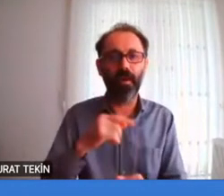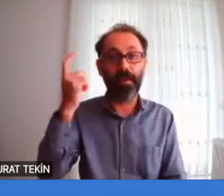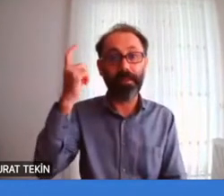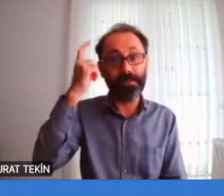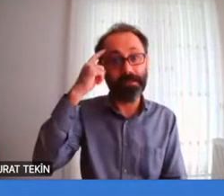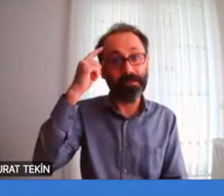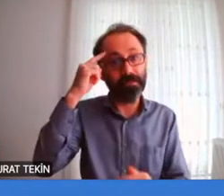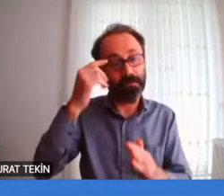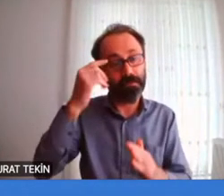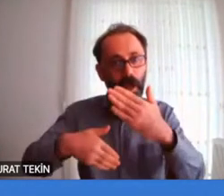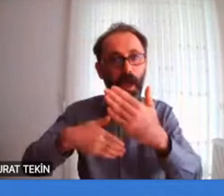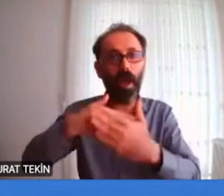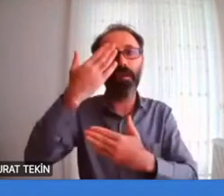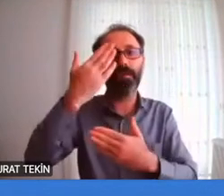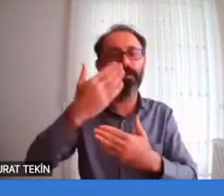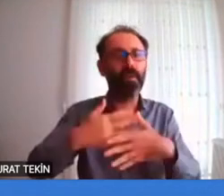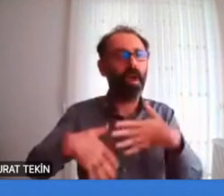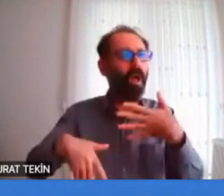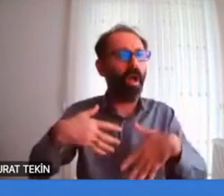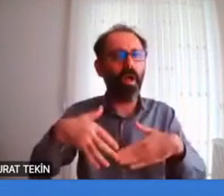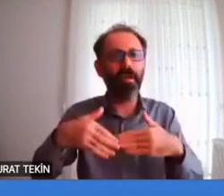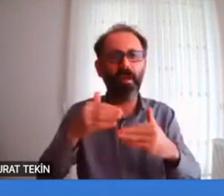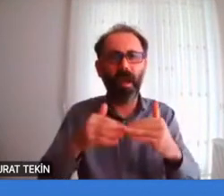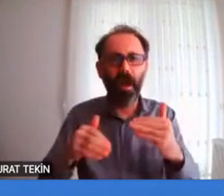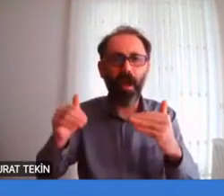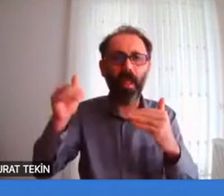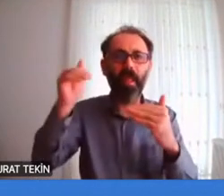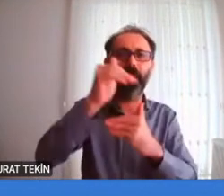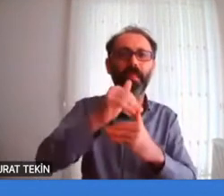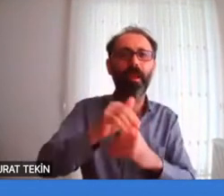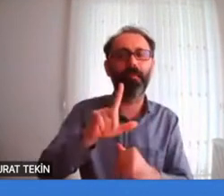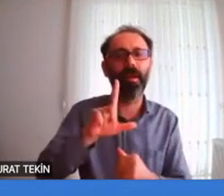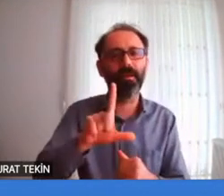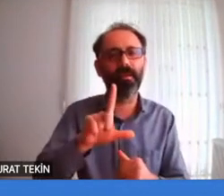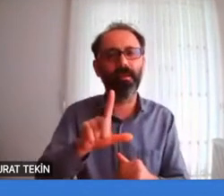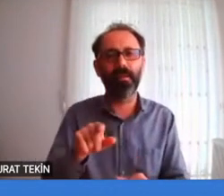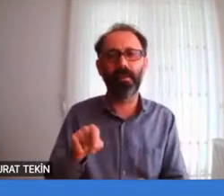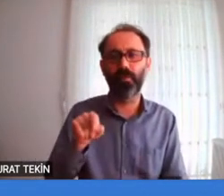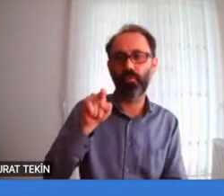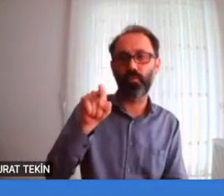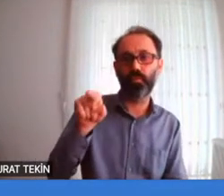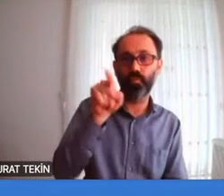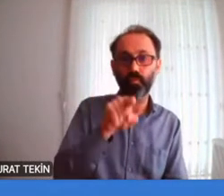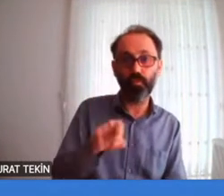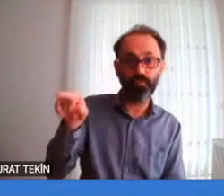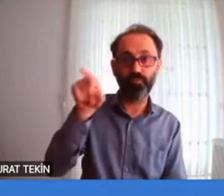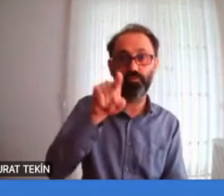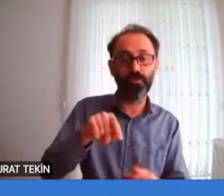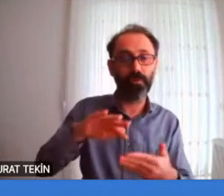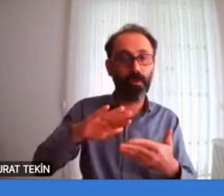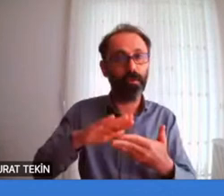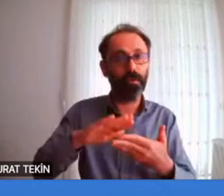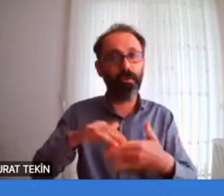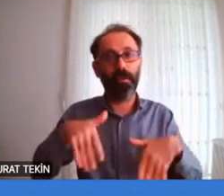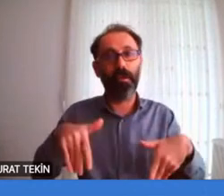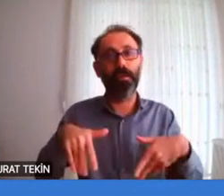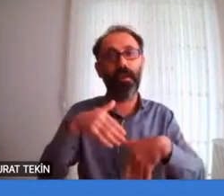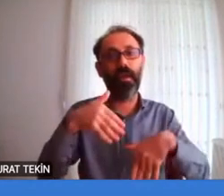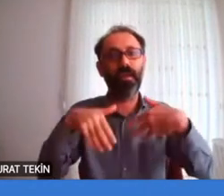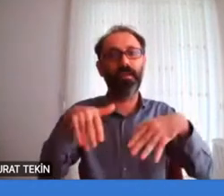aşıldıysa aşılamayacak hiçbir engelin olmadığını aslında siz ispatlayan bir takımsınız. Yani